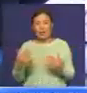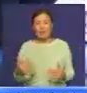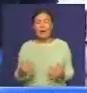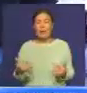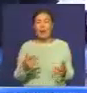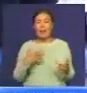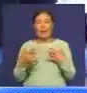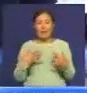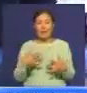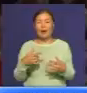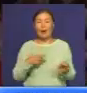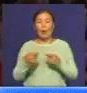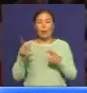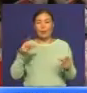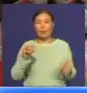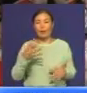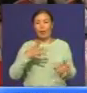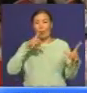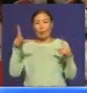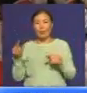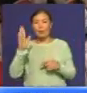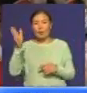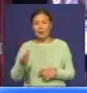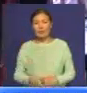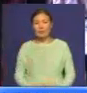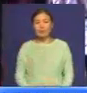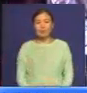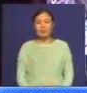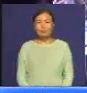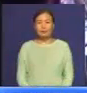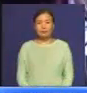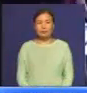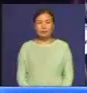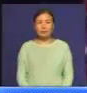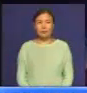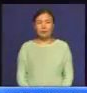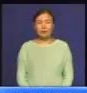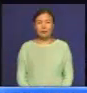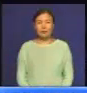Биыл театр гастрольдік сапармен Еуропаға бармақ. Игорь Машықбаев, Саламат Қайыпов, Каспий ақпарат.